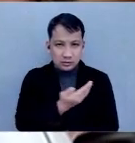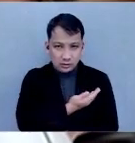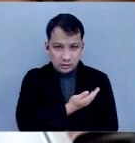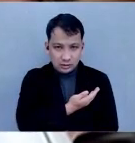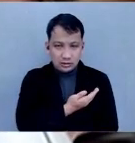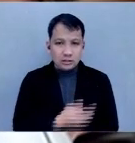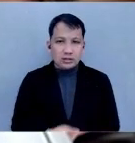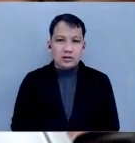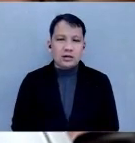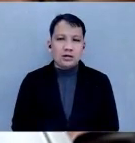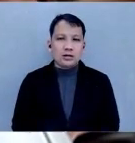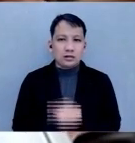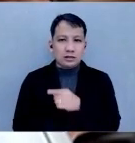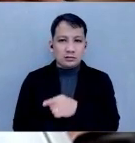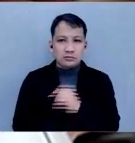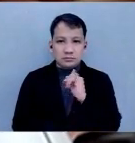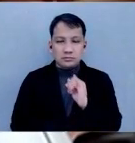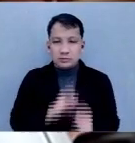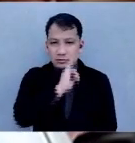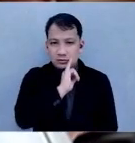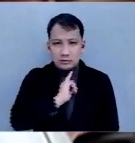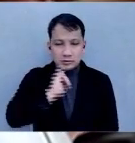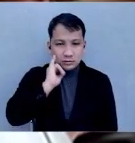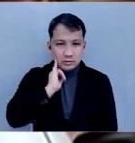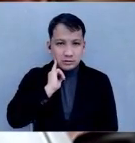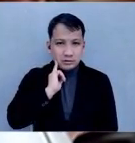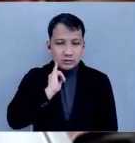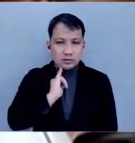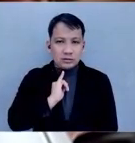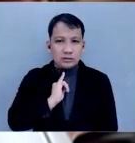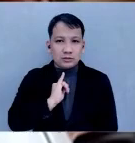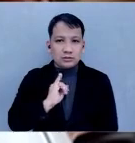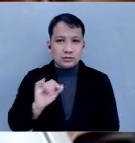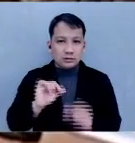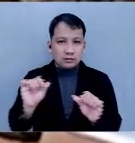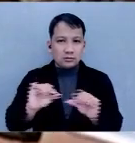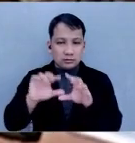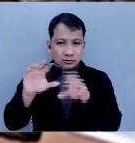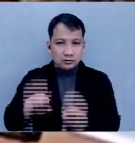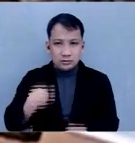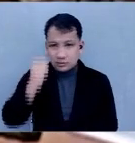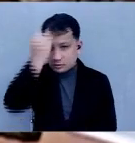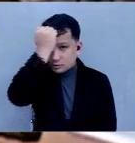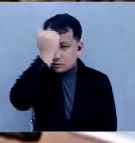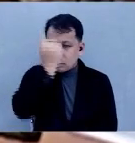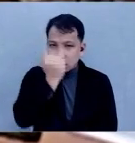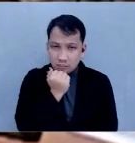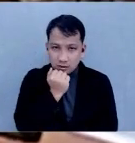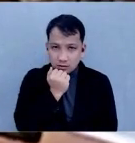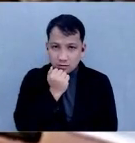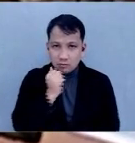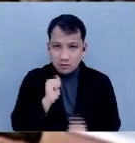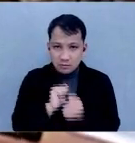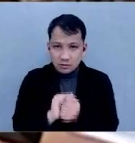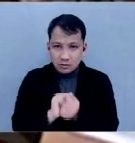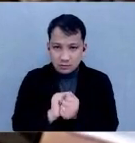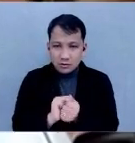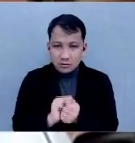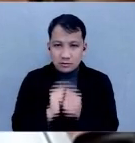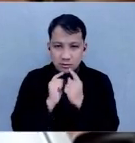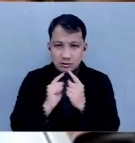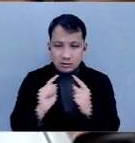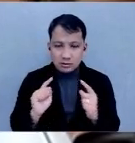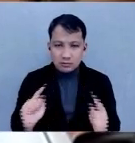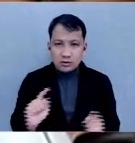Ang Israel naman, inilabas ang footage ng interrogation ng nahuling Hamas gunmen. Kabilang sa isiniwalat nila ay ang utos